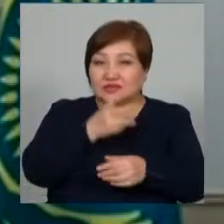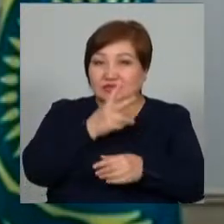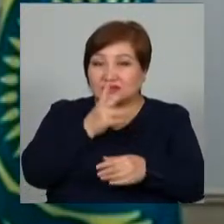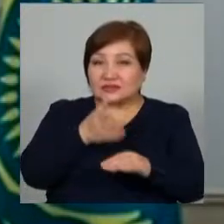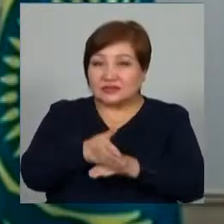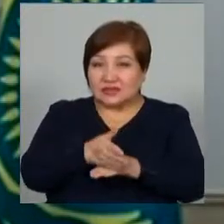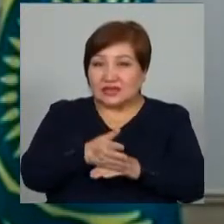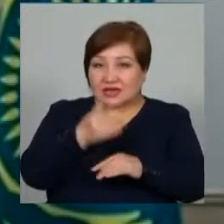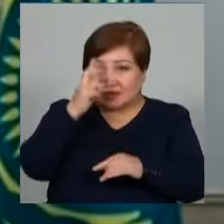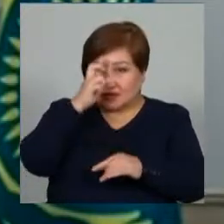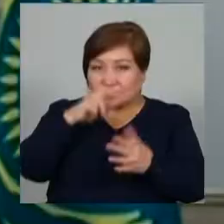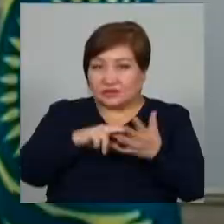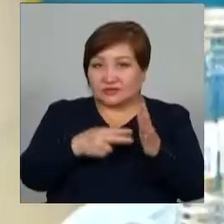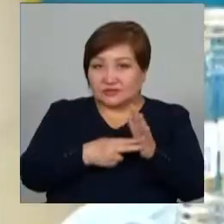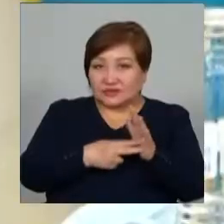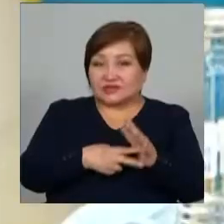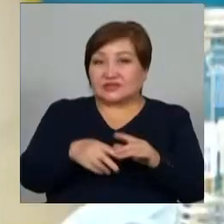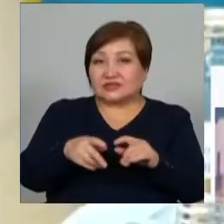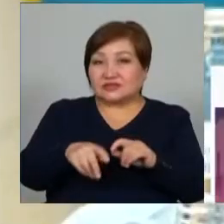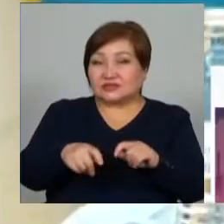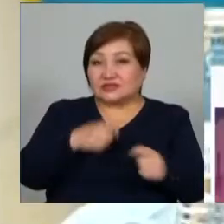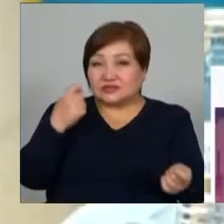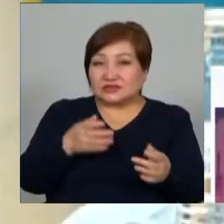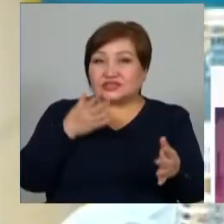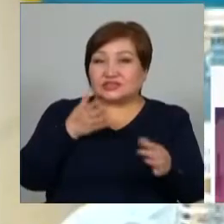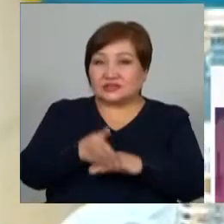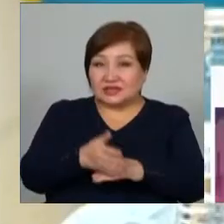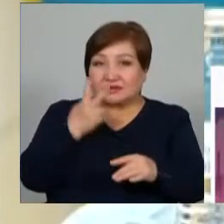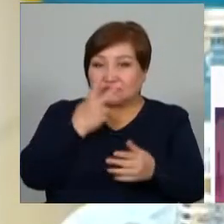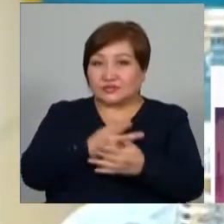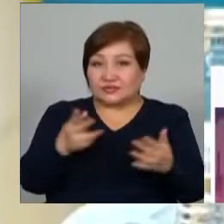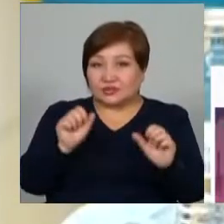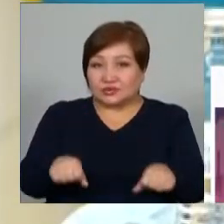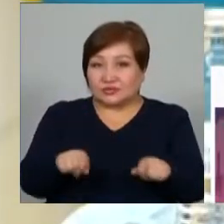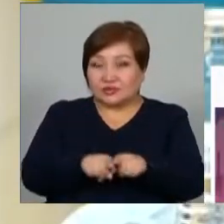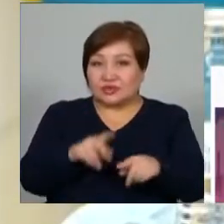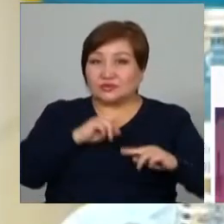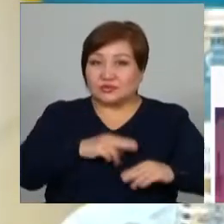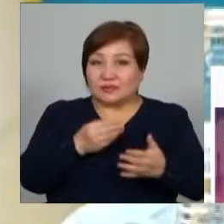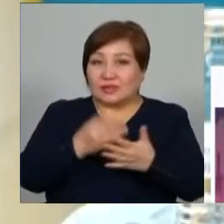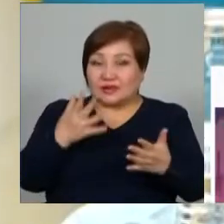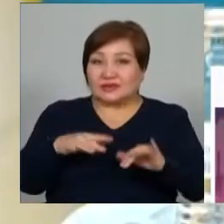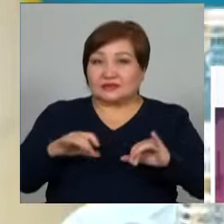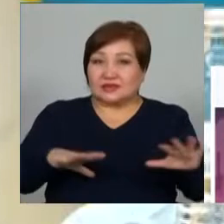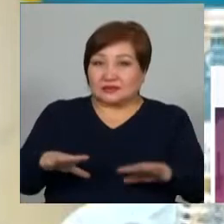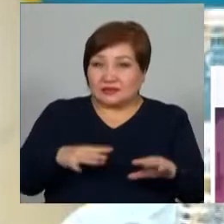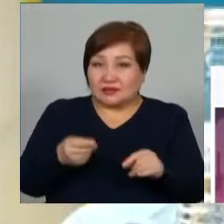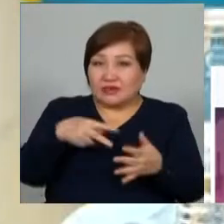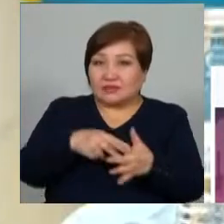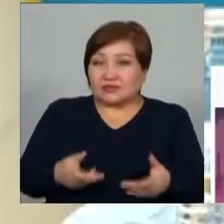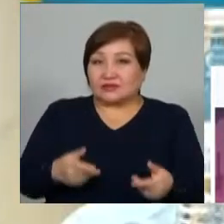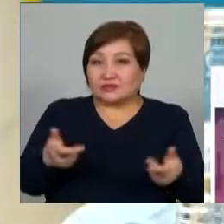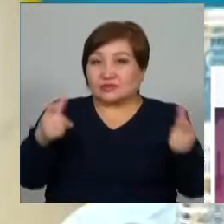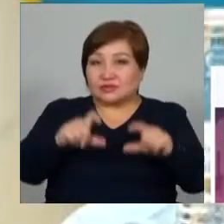емес, бюджет шығысына тәуелді екенін байқауға болады. Бұл аз десеңіз, жұмыс берушілердің